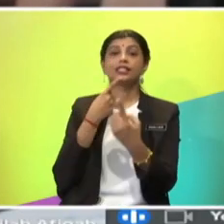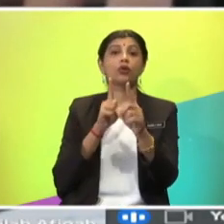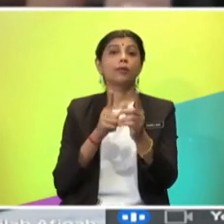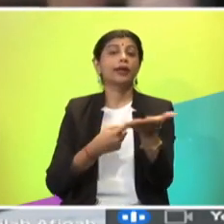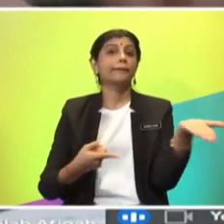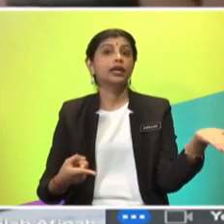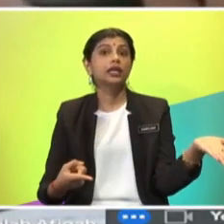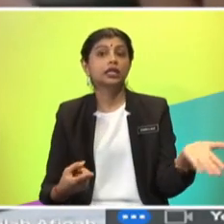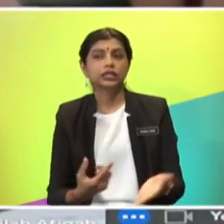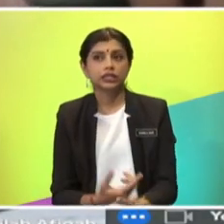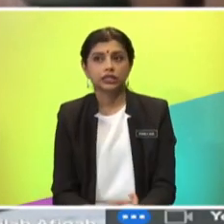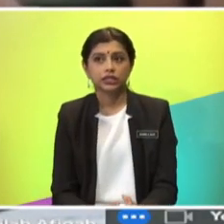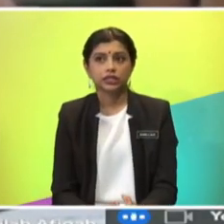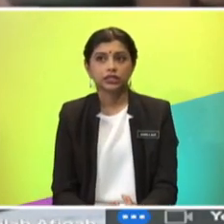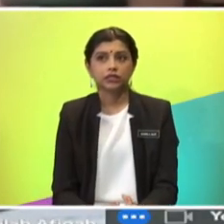cuba Louis bacakan.